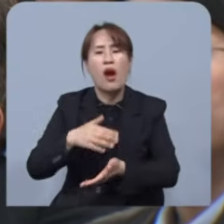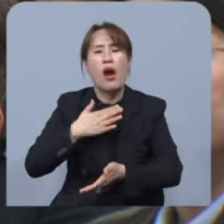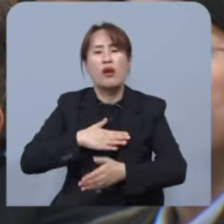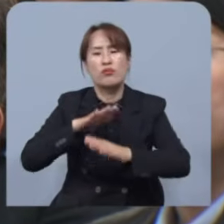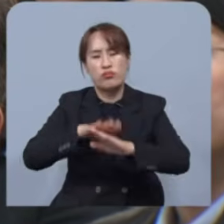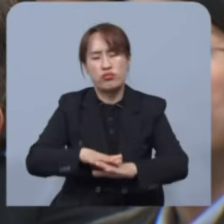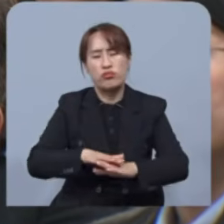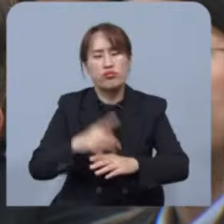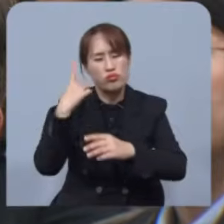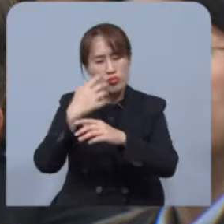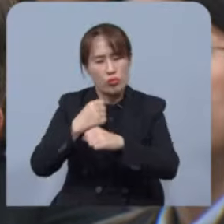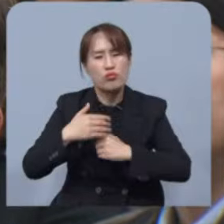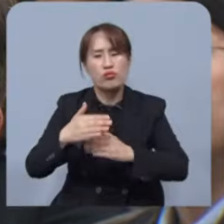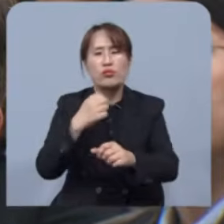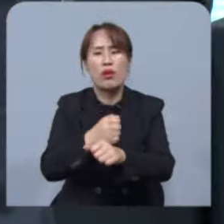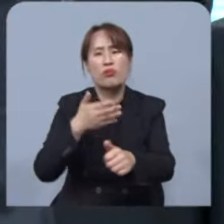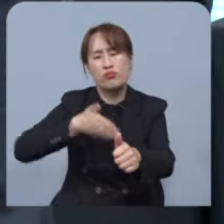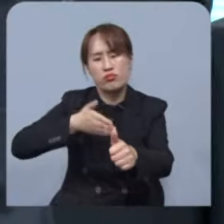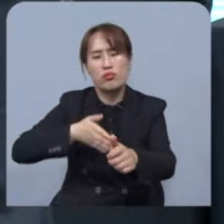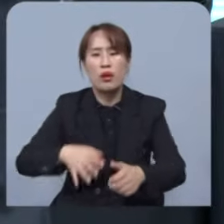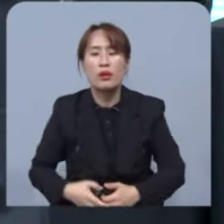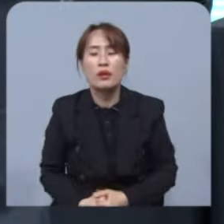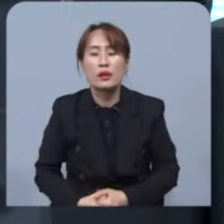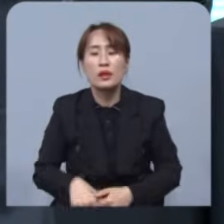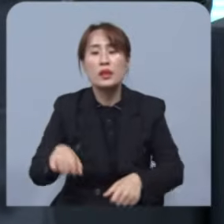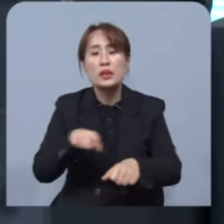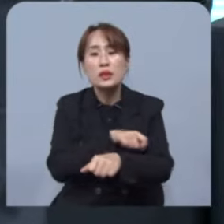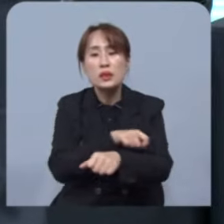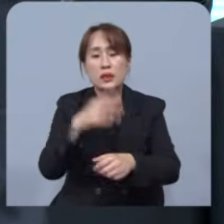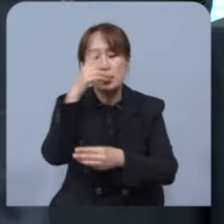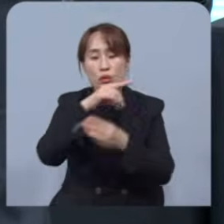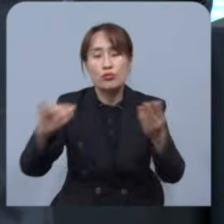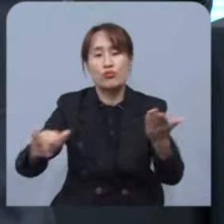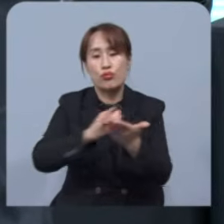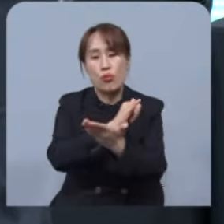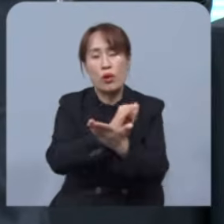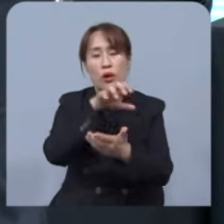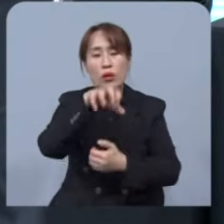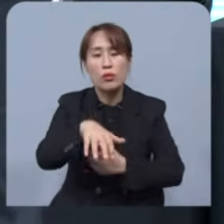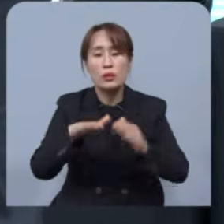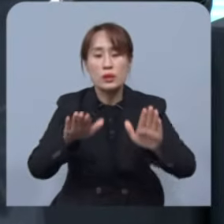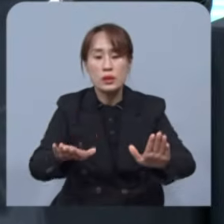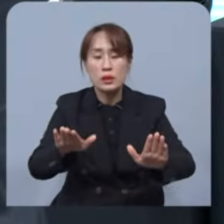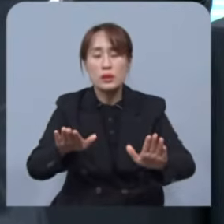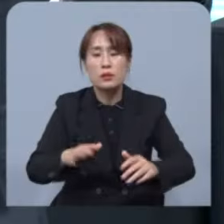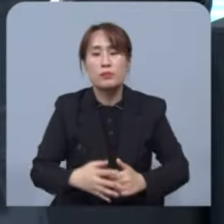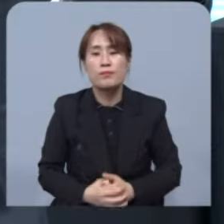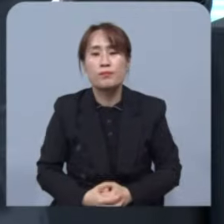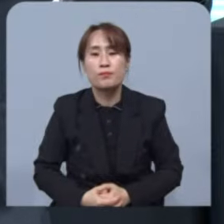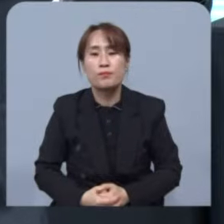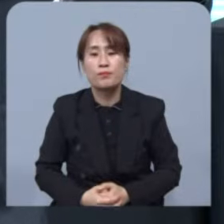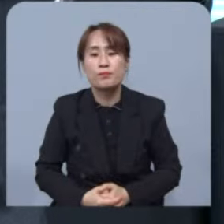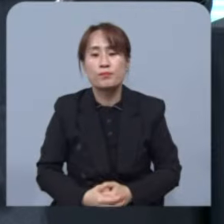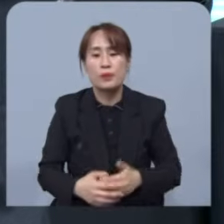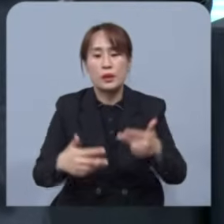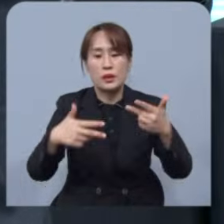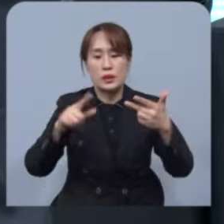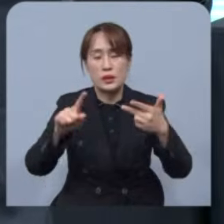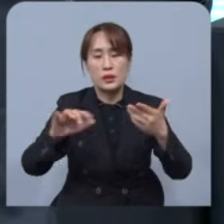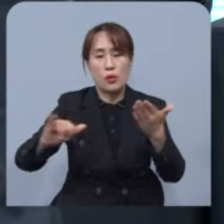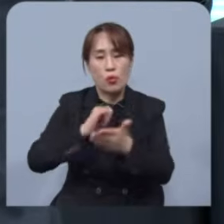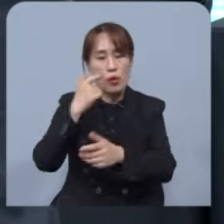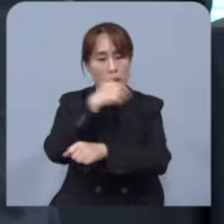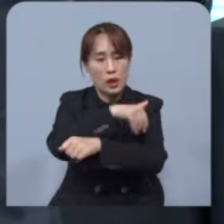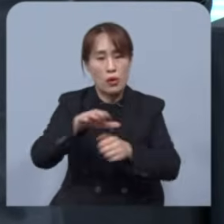감안해서 사타가 진행되고 했으면 좋겠습니다. 특히 이제 청주공항은 지금 7차 공항개발 계획에도